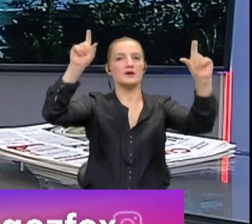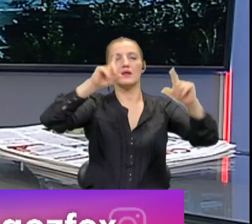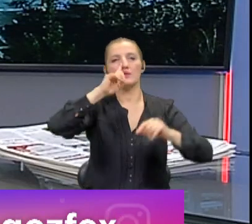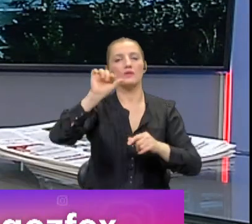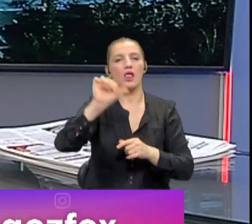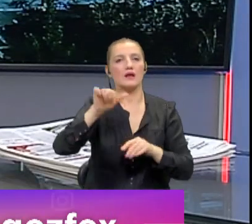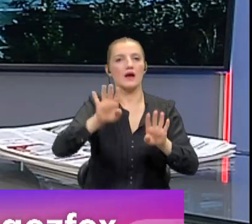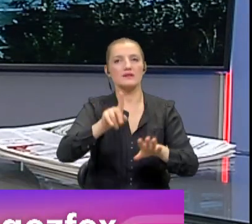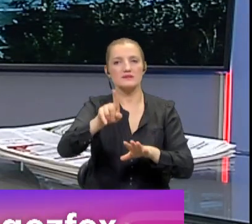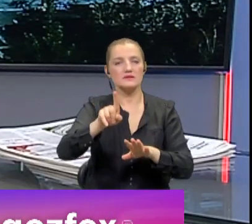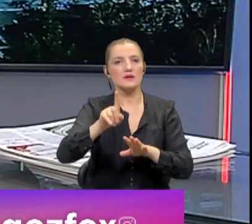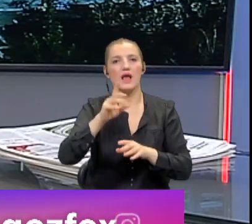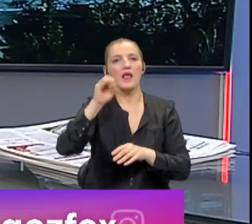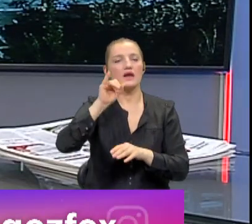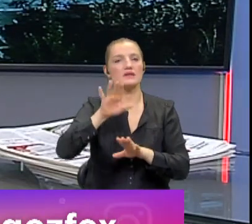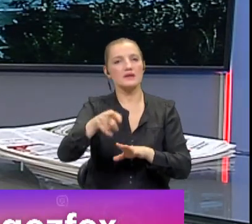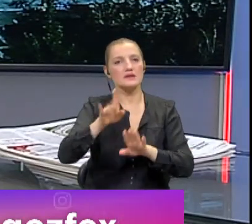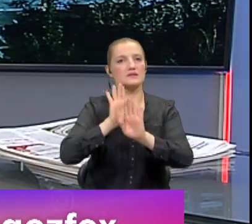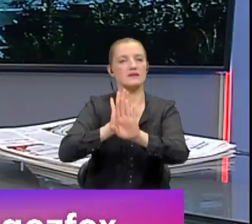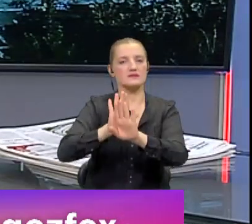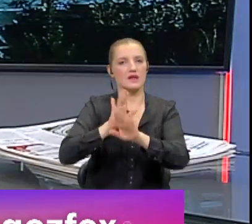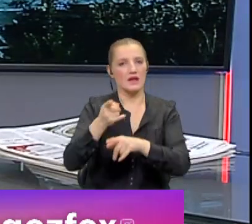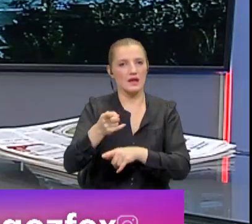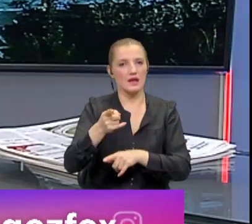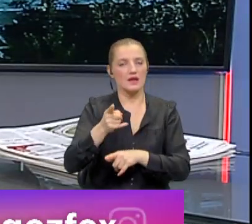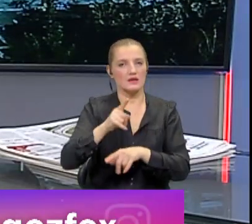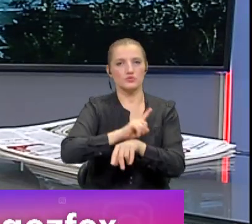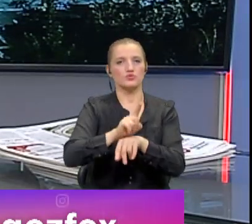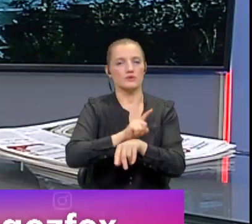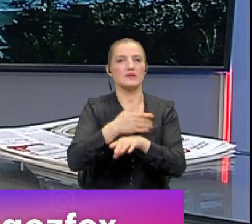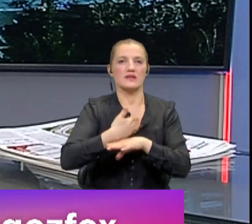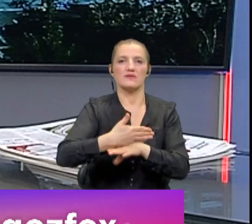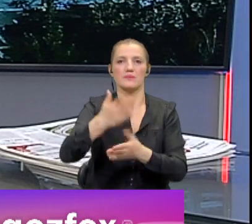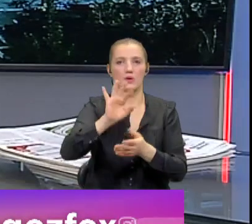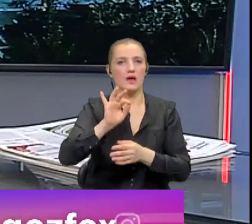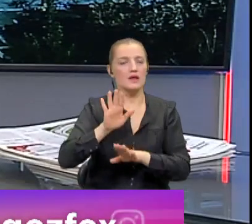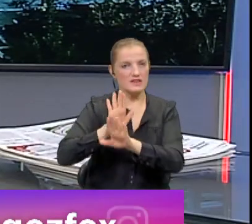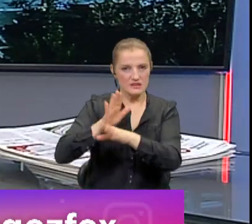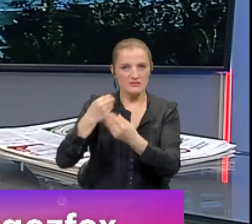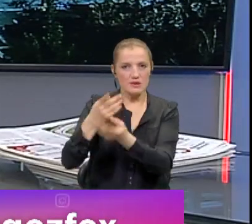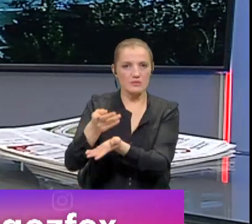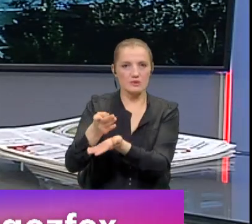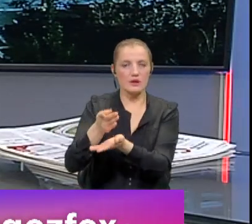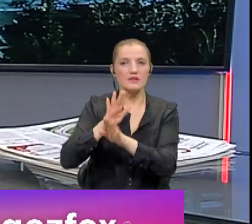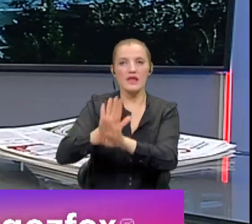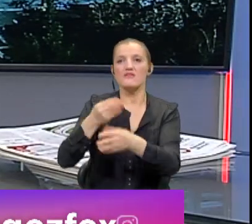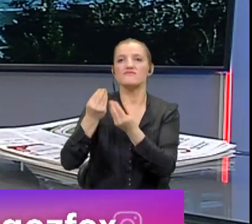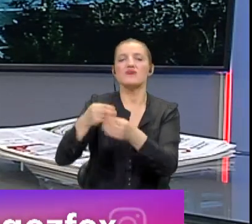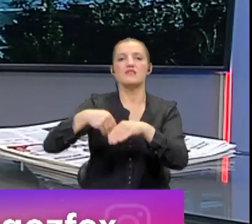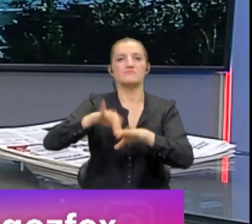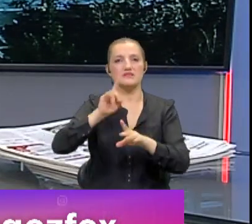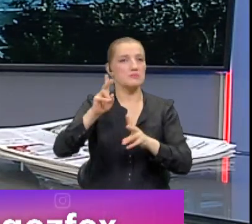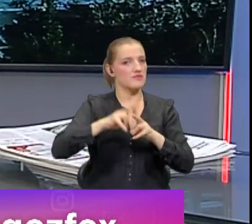doğalgaz ve elektrik desteği sürecek bu bizim desteklenmiş halimiz yani ve desteklenmesi ortaya acayip fatura